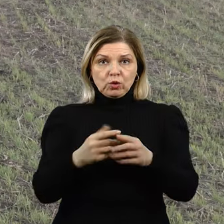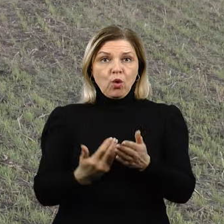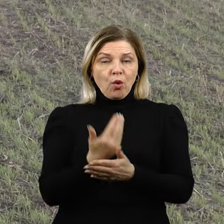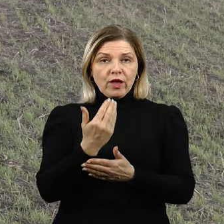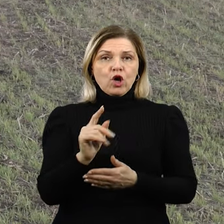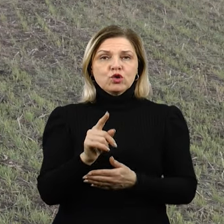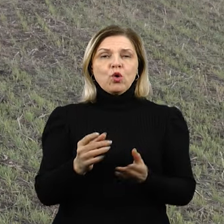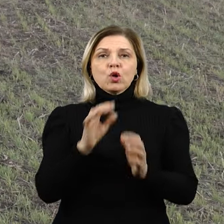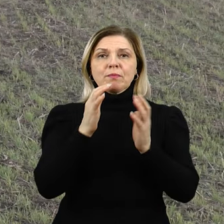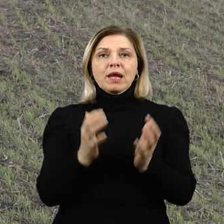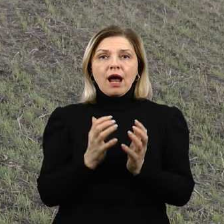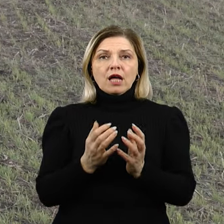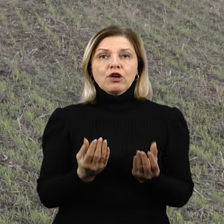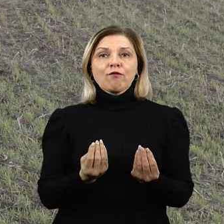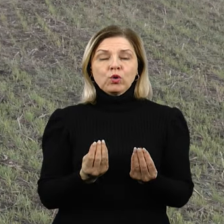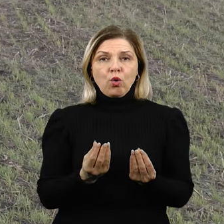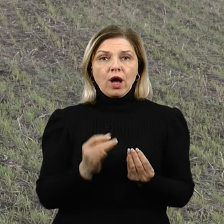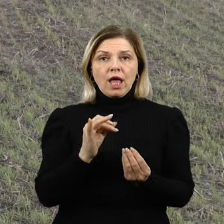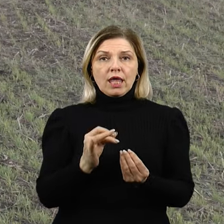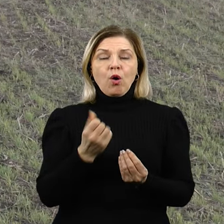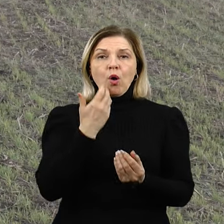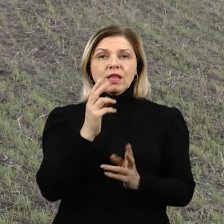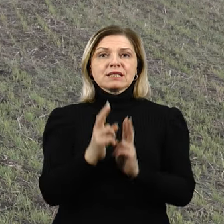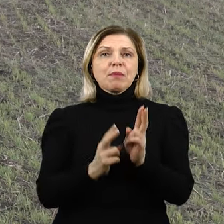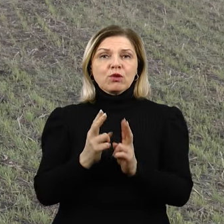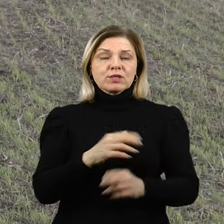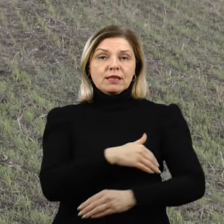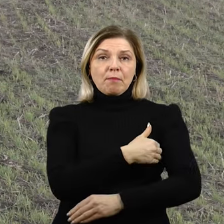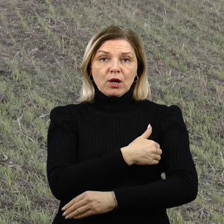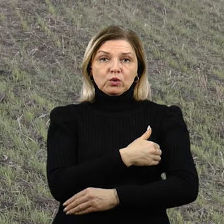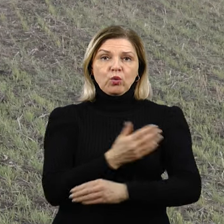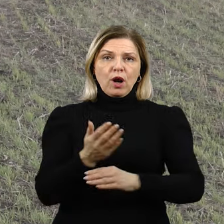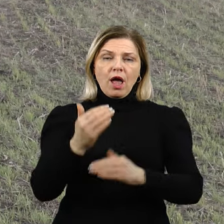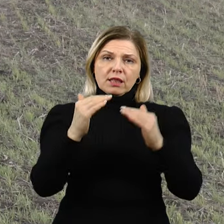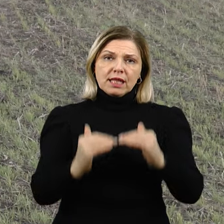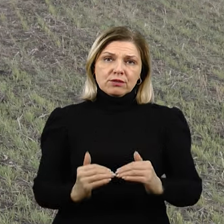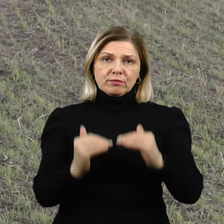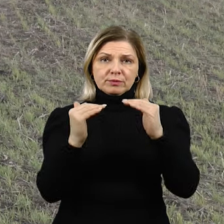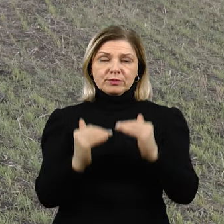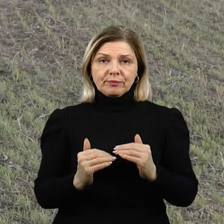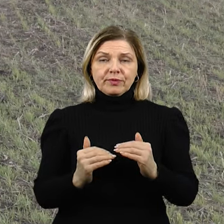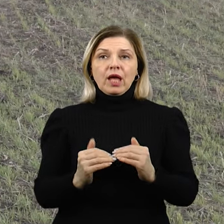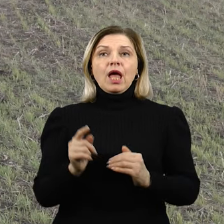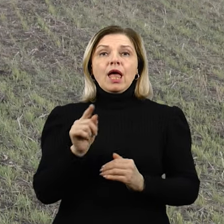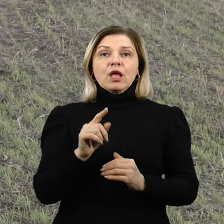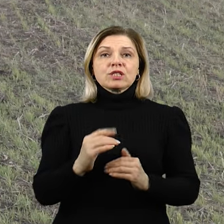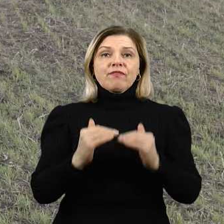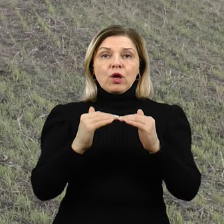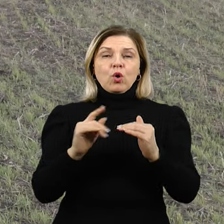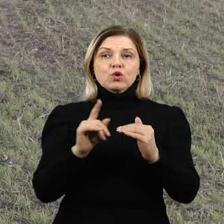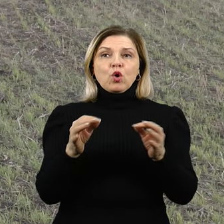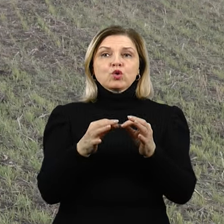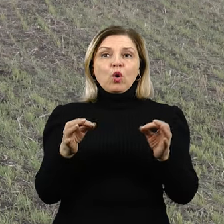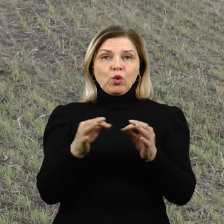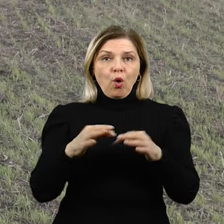волога, і при перепаді температур зверху те, що прикрите в нас соломою, те,